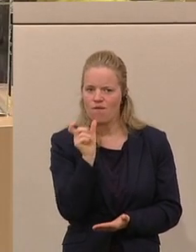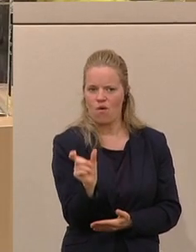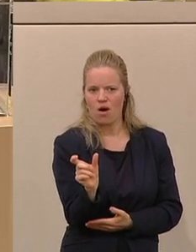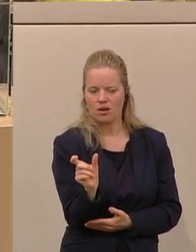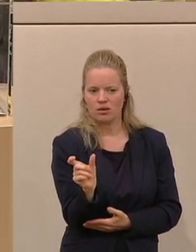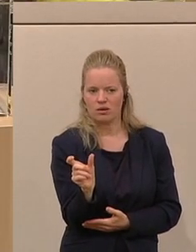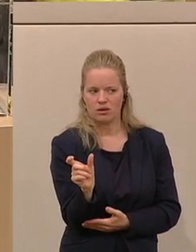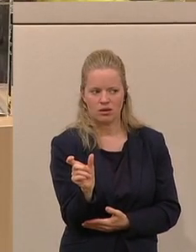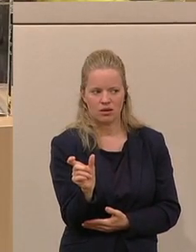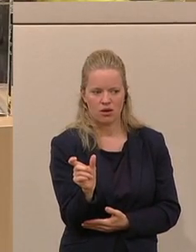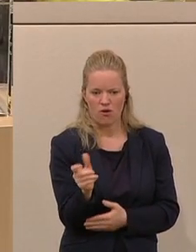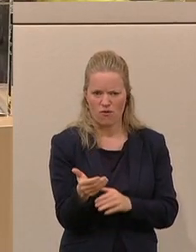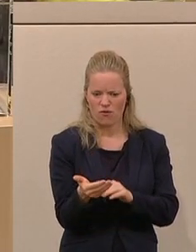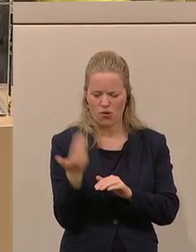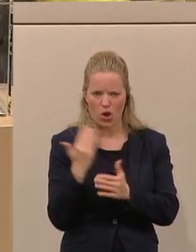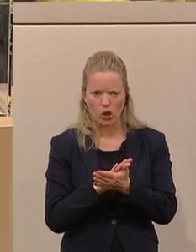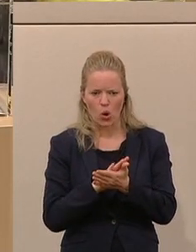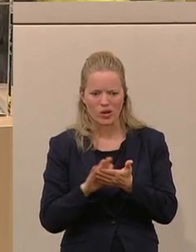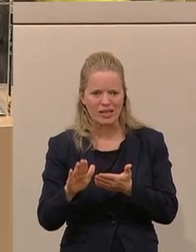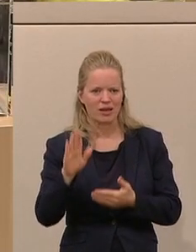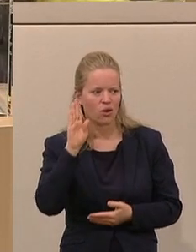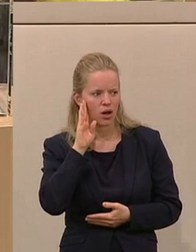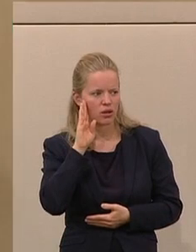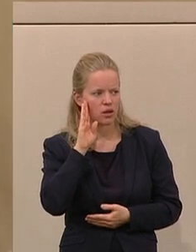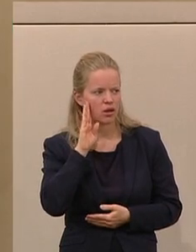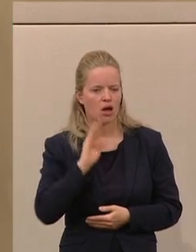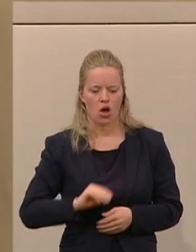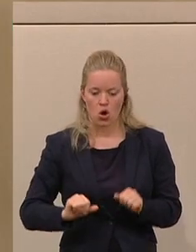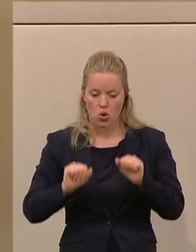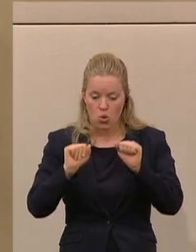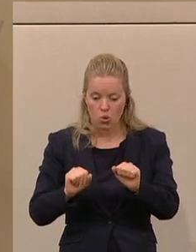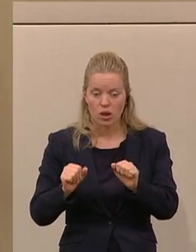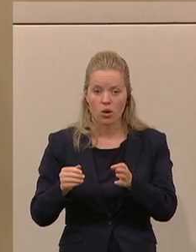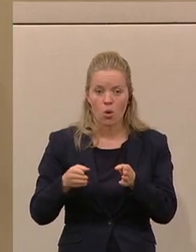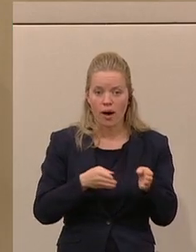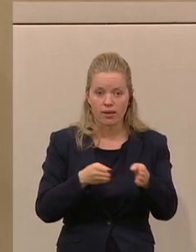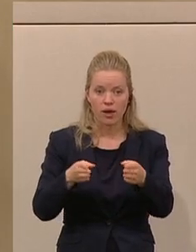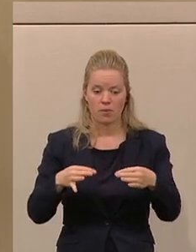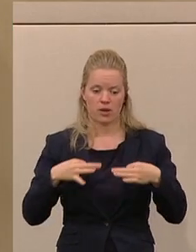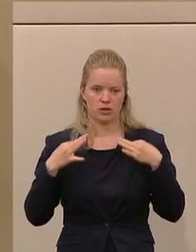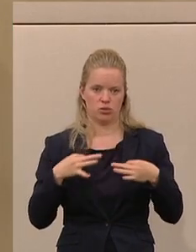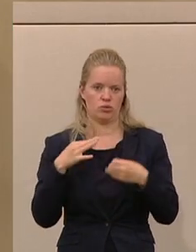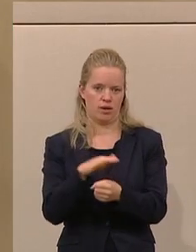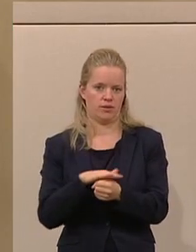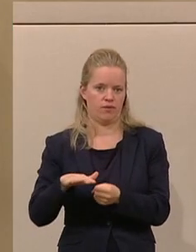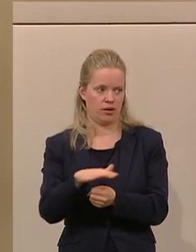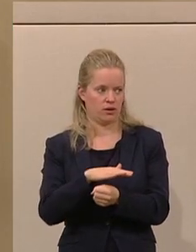Ein Wunderwort, habe ich noch vorher nie gehört, Kundenorientierung im Gesundheitswesen. Bitte, im Mittelpunkt steht